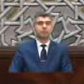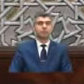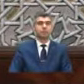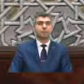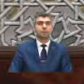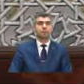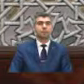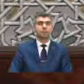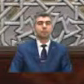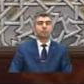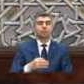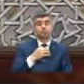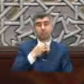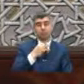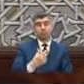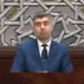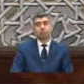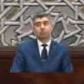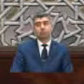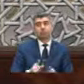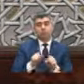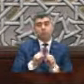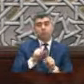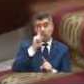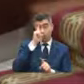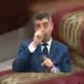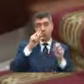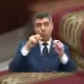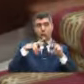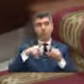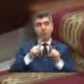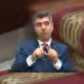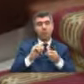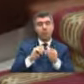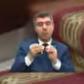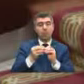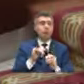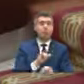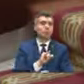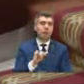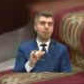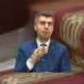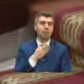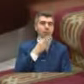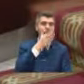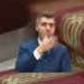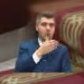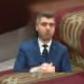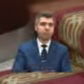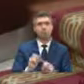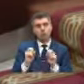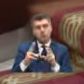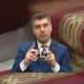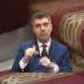السيد النائب، أنا بغيت غير نطمئنك، إن شاء الله ما غيكونش عندنا مشكل. صحيح كاين إشكالات اللي